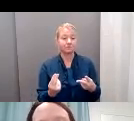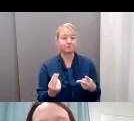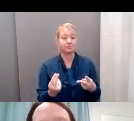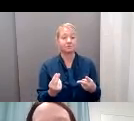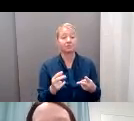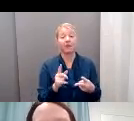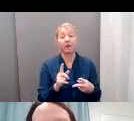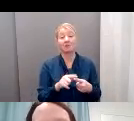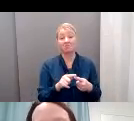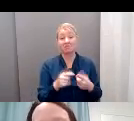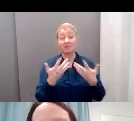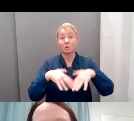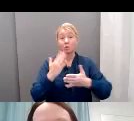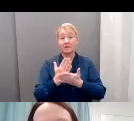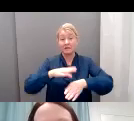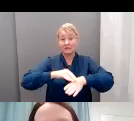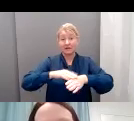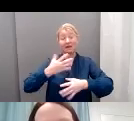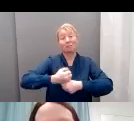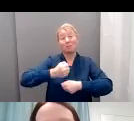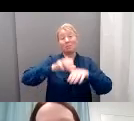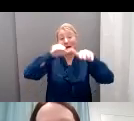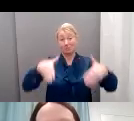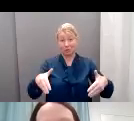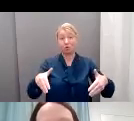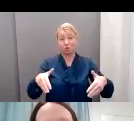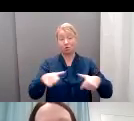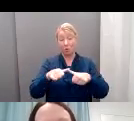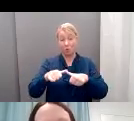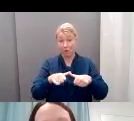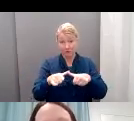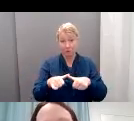Funktionsrätt Sverige är en paraplyorganisation för